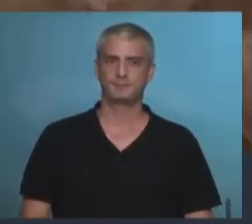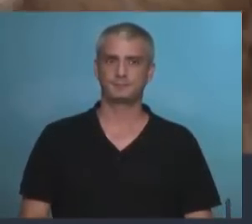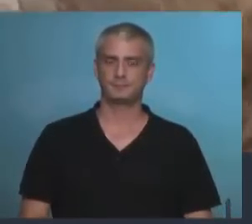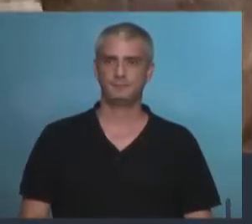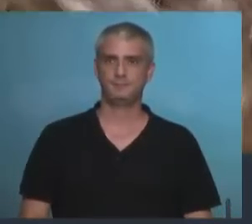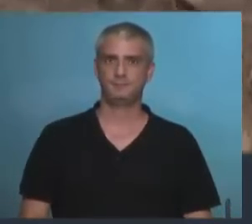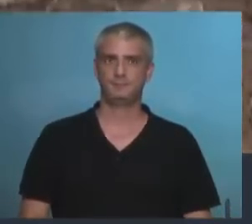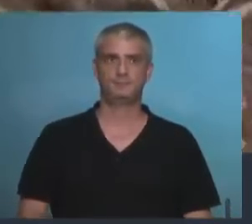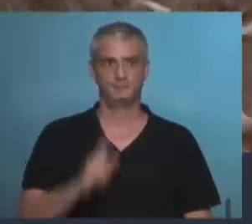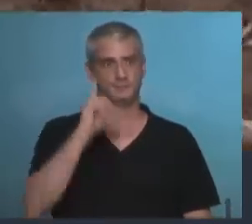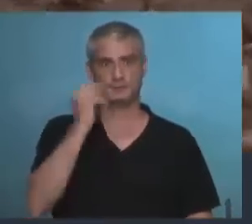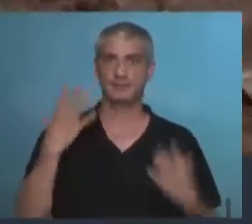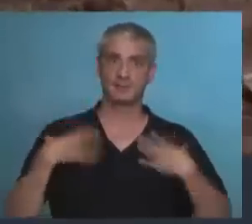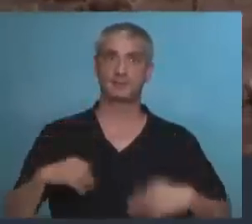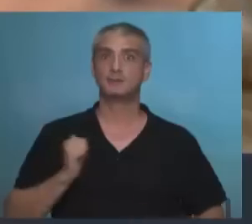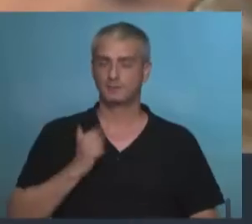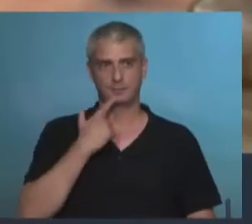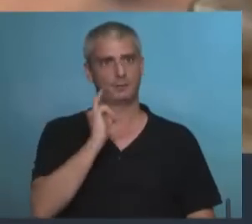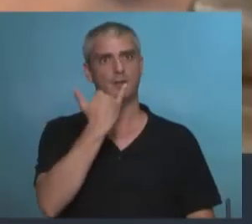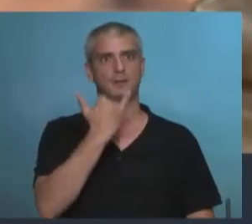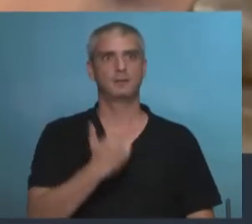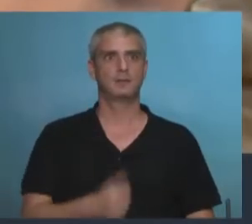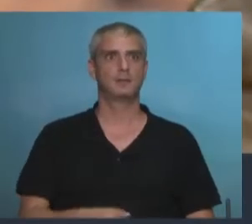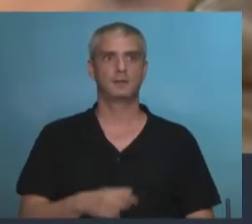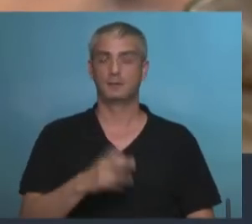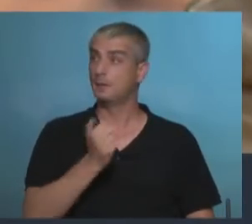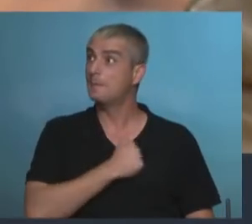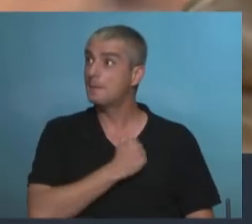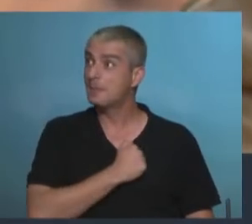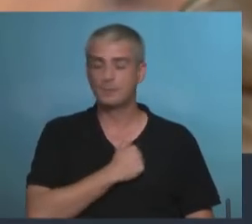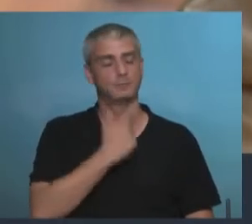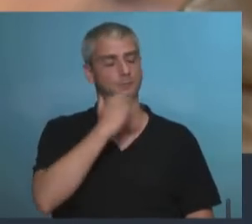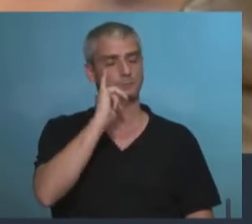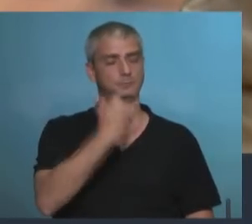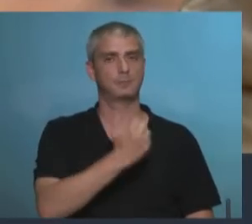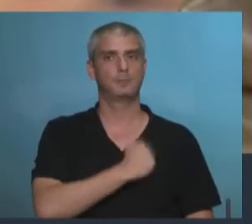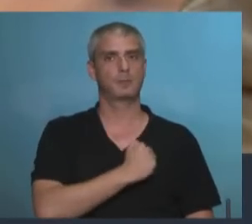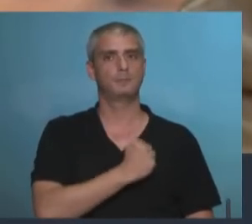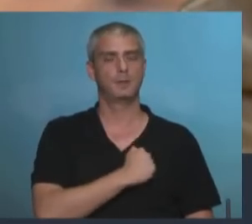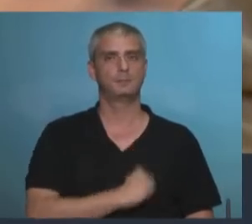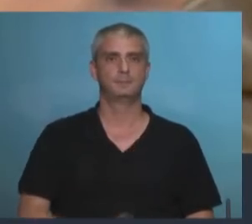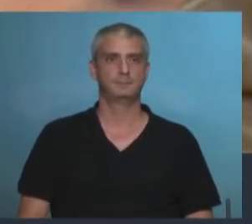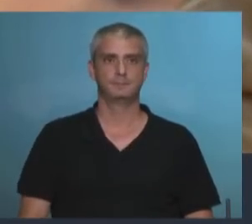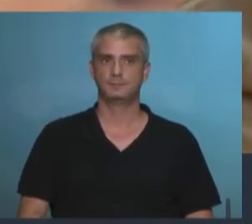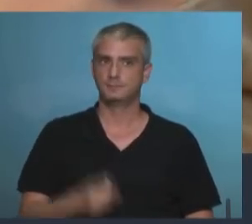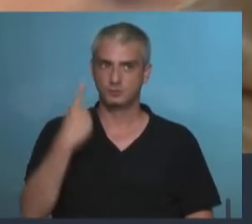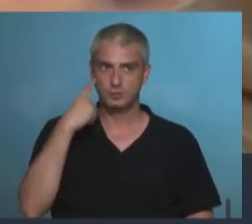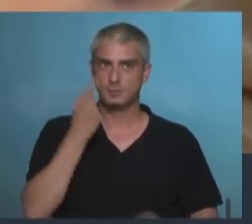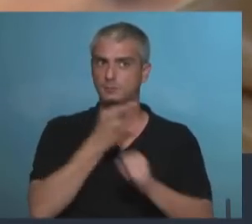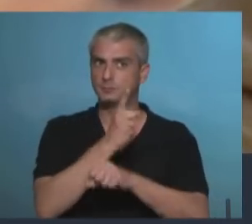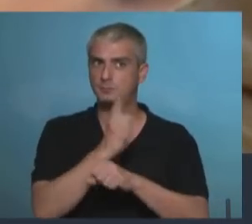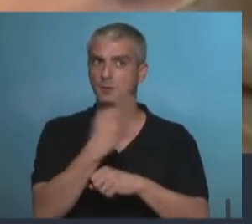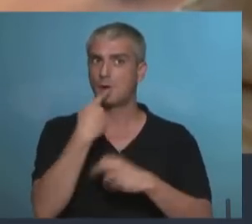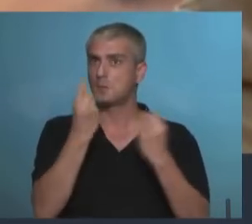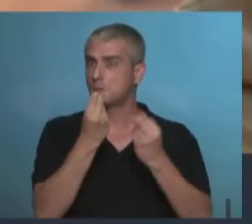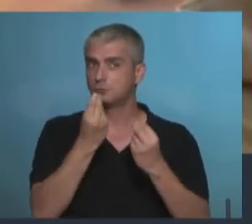אתה חוזר הביתה עם מדים? כן. בבני ברק? בבני ברק. אתה שומע שם איזה קריאות, אומרים לך,